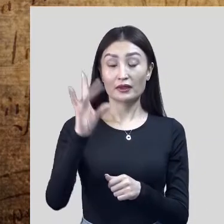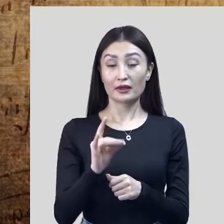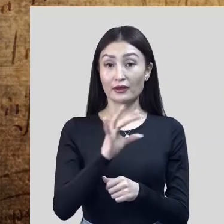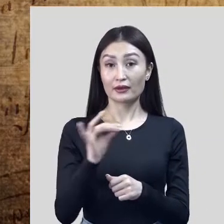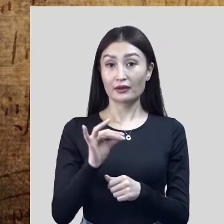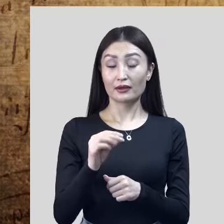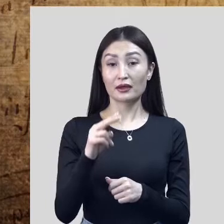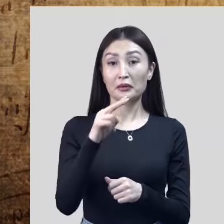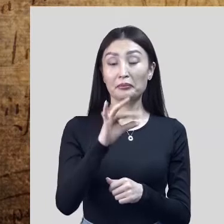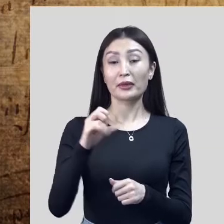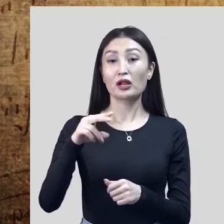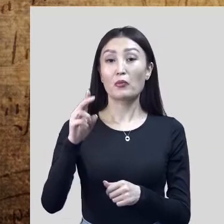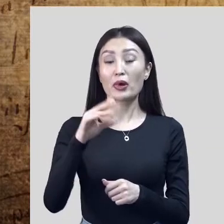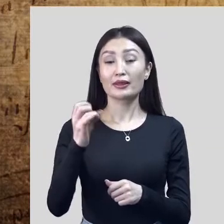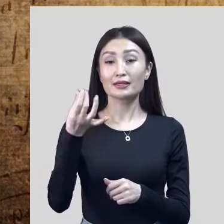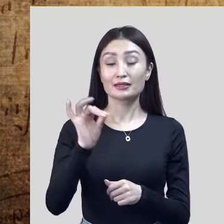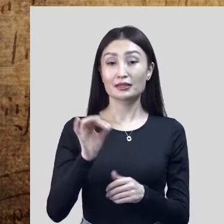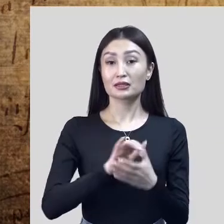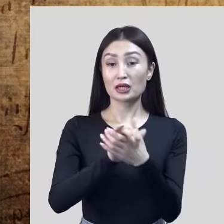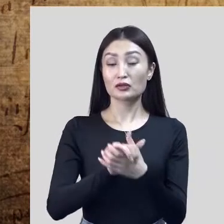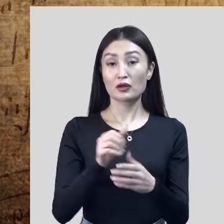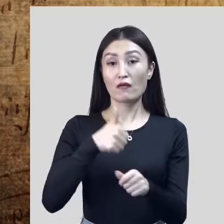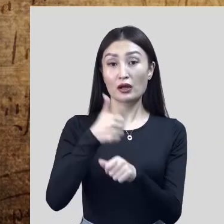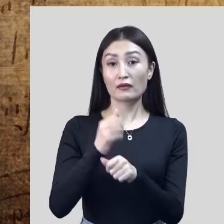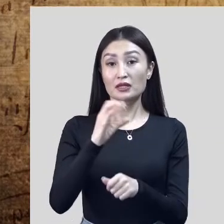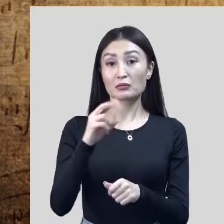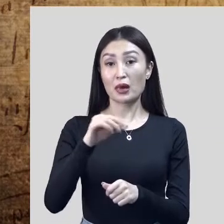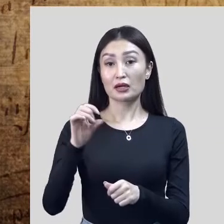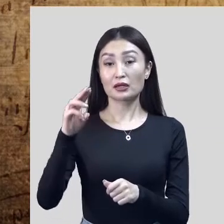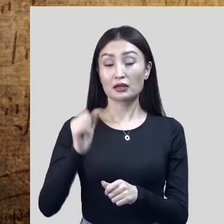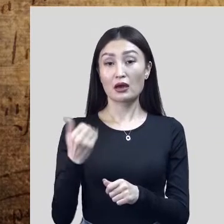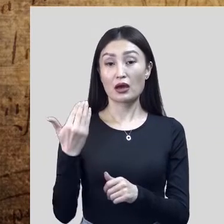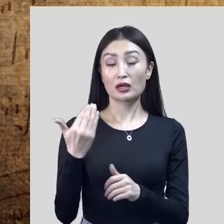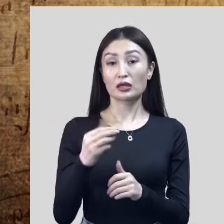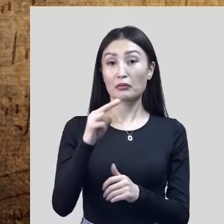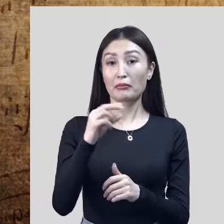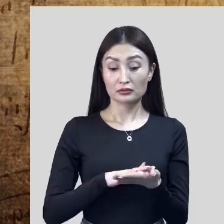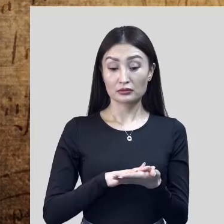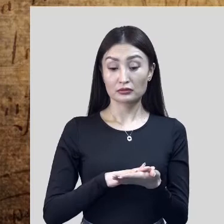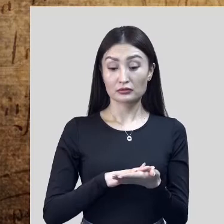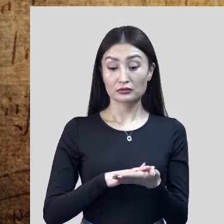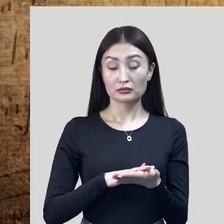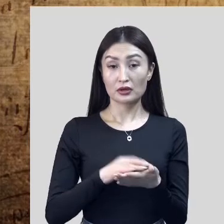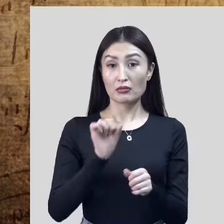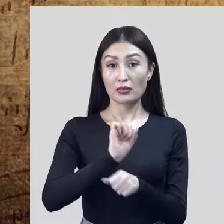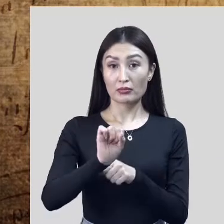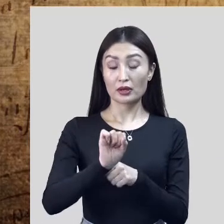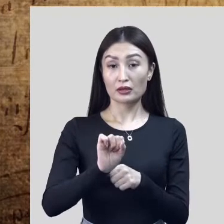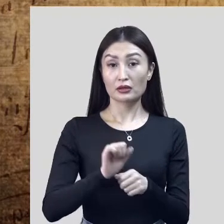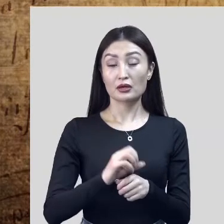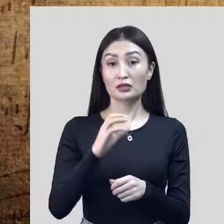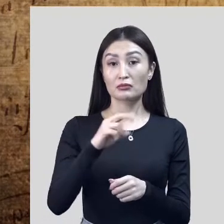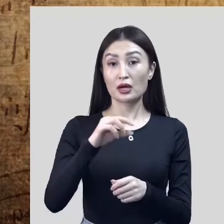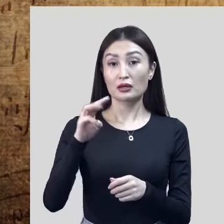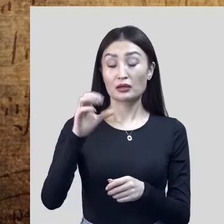и Пелопоннесский союз во главе со Спартой, ее союзник Персия. Победу одержала